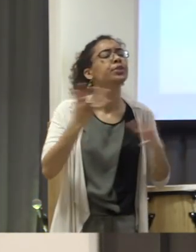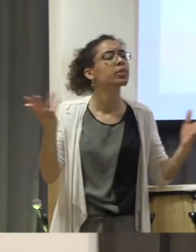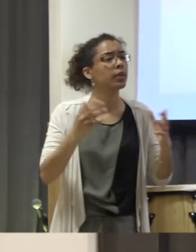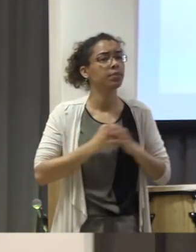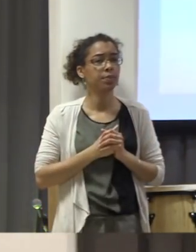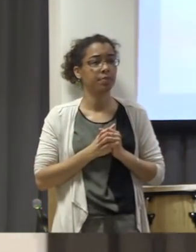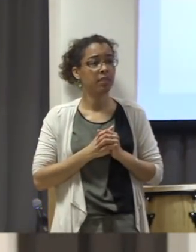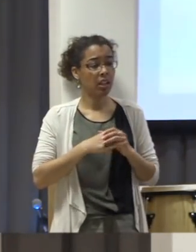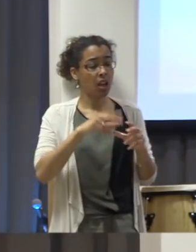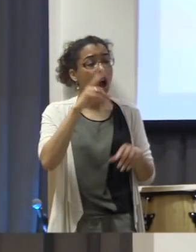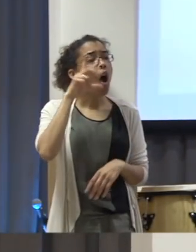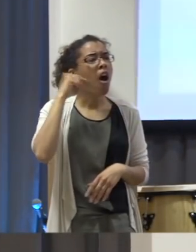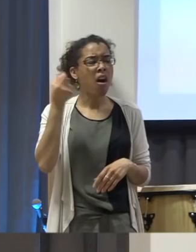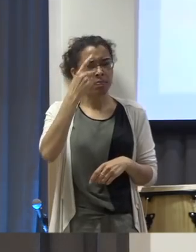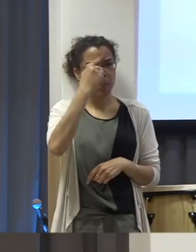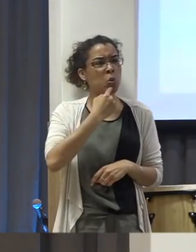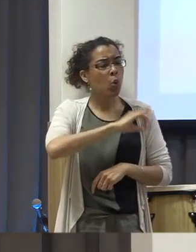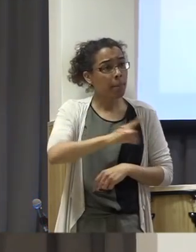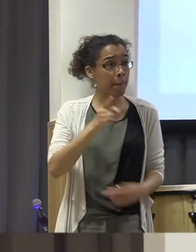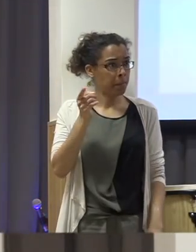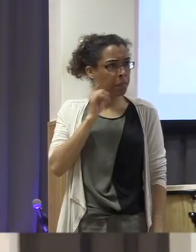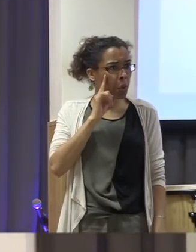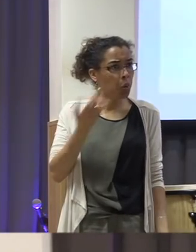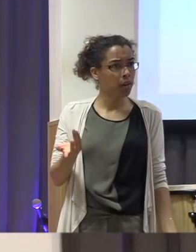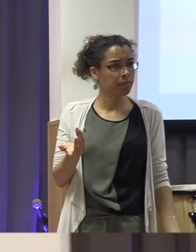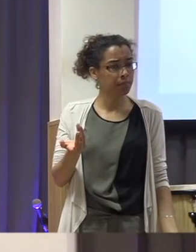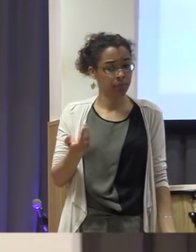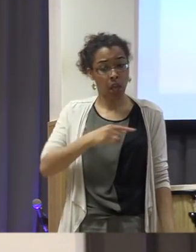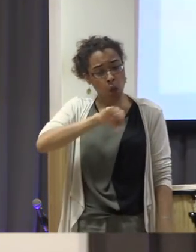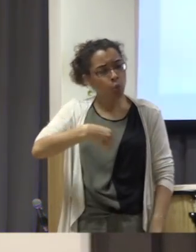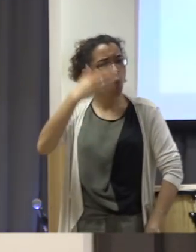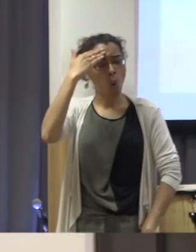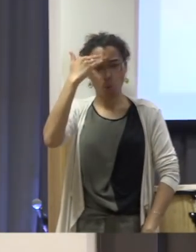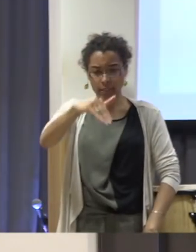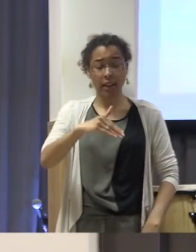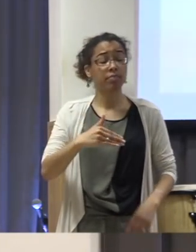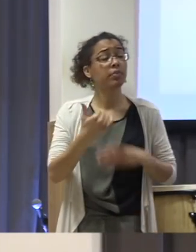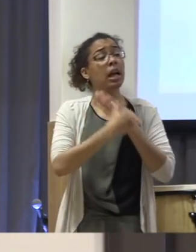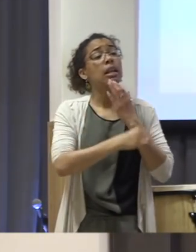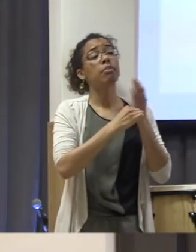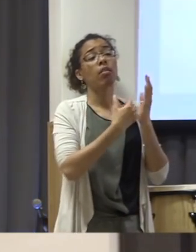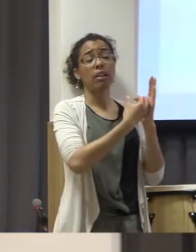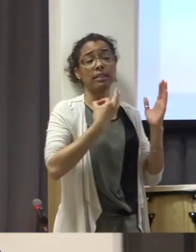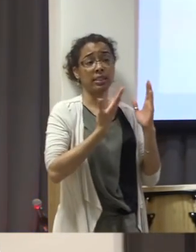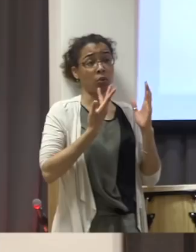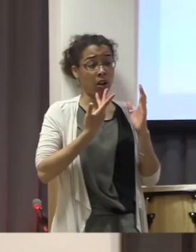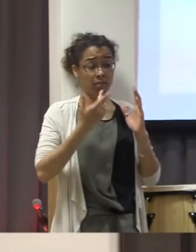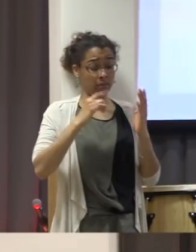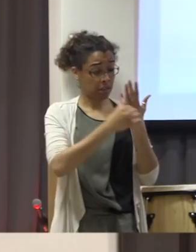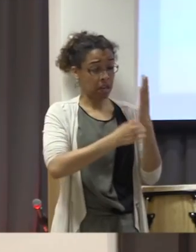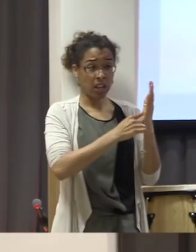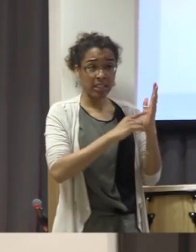pourquoi l'homme est-il incrédule? Pourquoi, malgré que nous savons, vous savez, la parole de la Bible, c'est Dieu qui nous